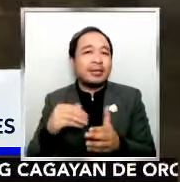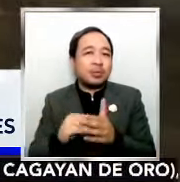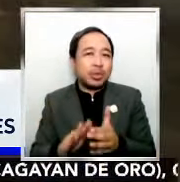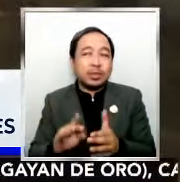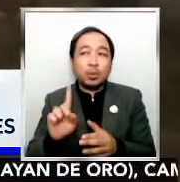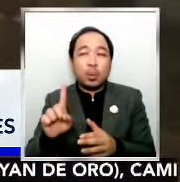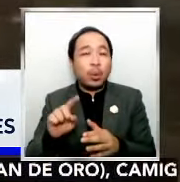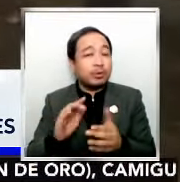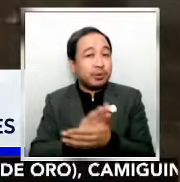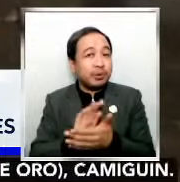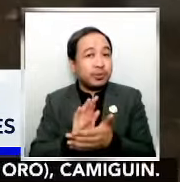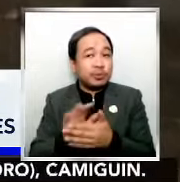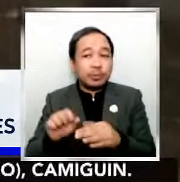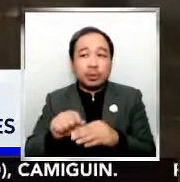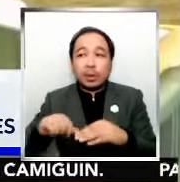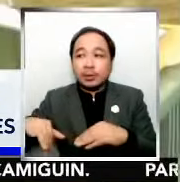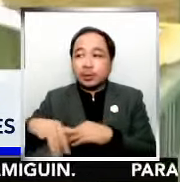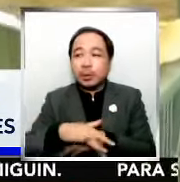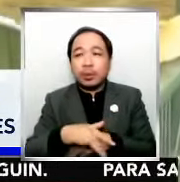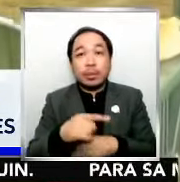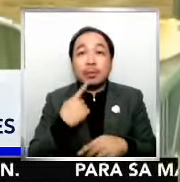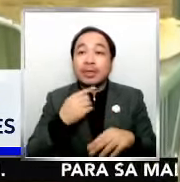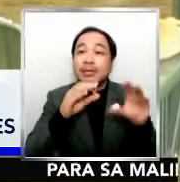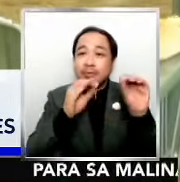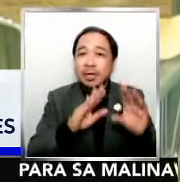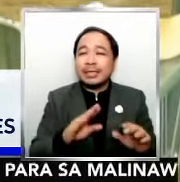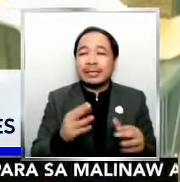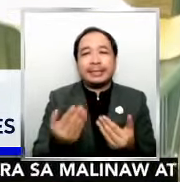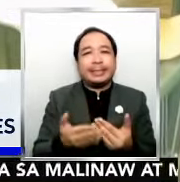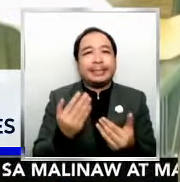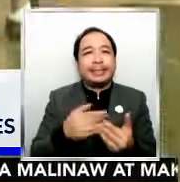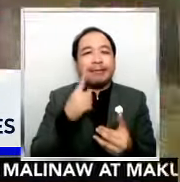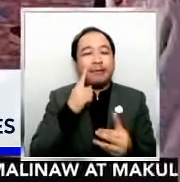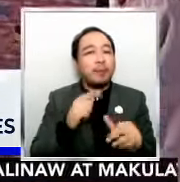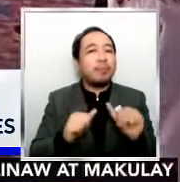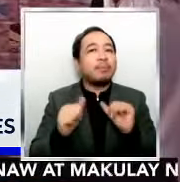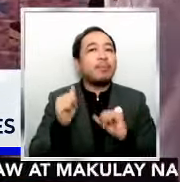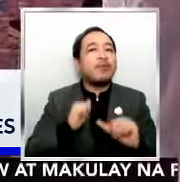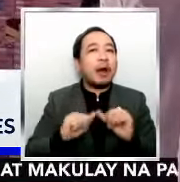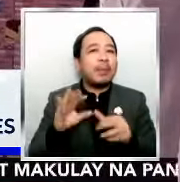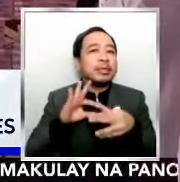magiging madali na ang mga performance-based task dahil face-to-face na ang klase.